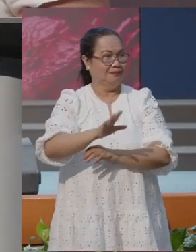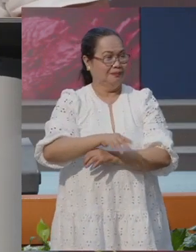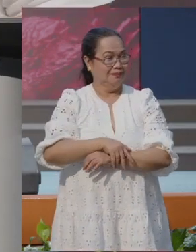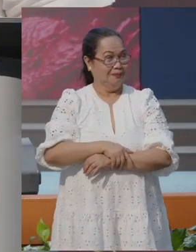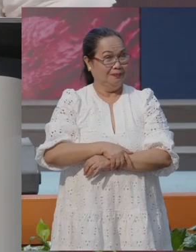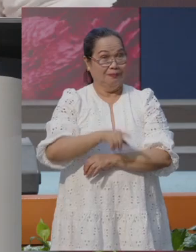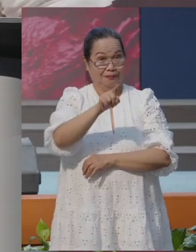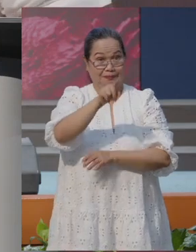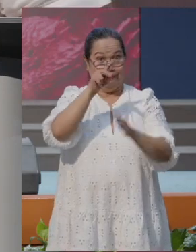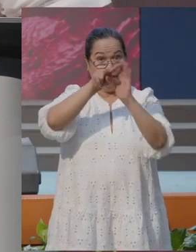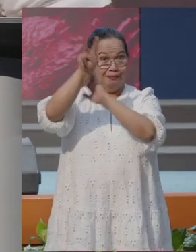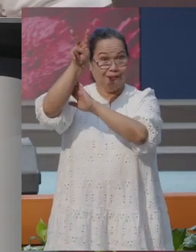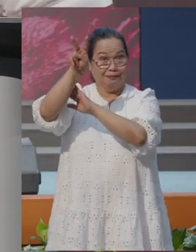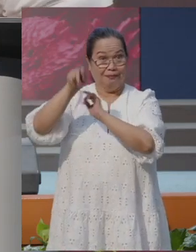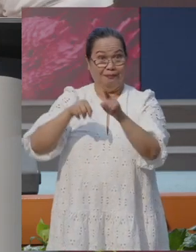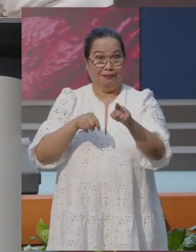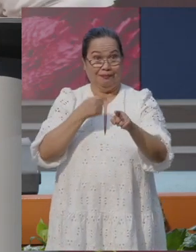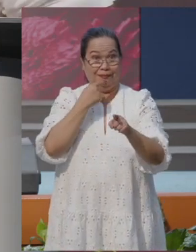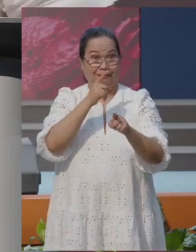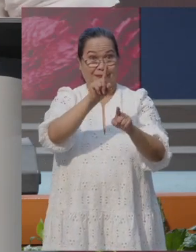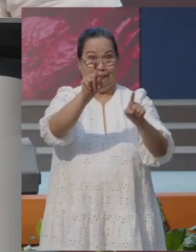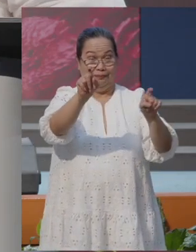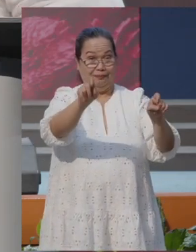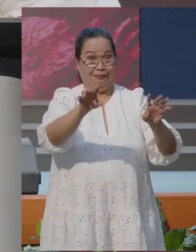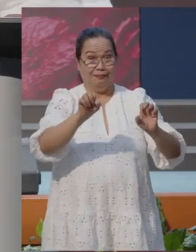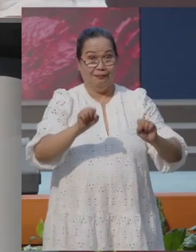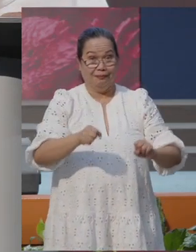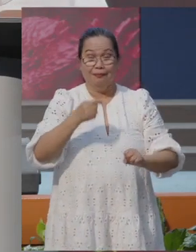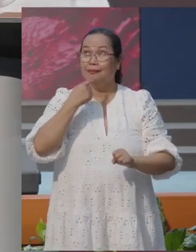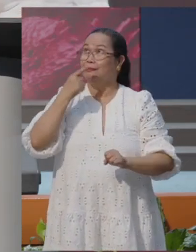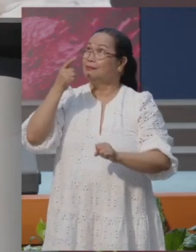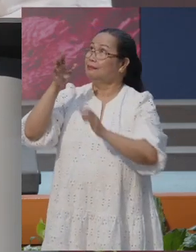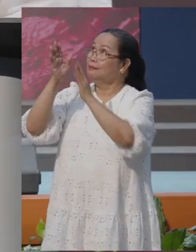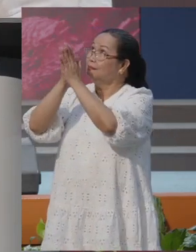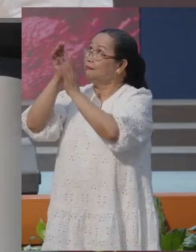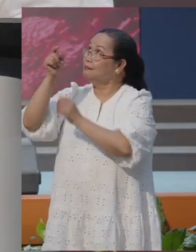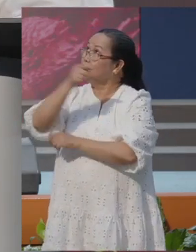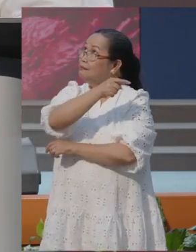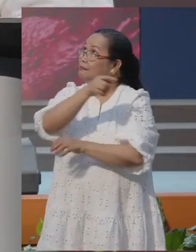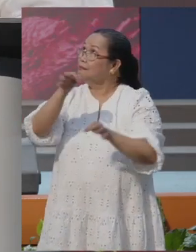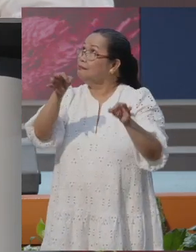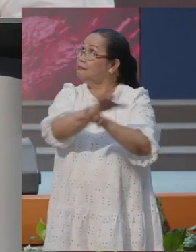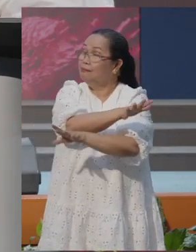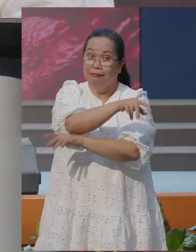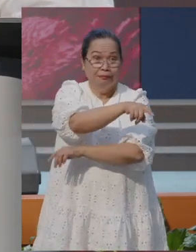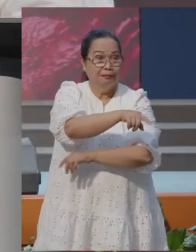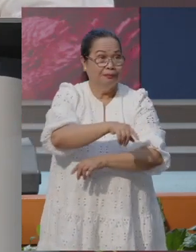Propeta ba kayo? At pwede kayong mag-imprecatory prayer?